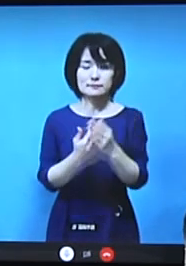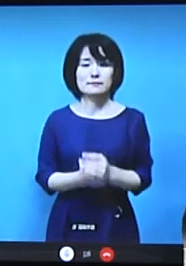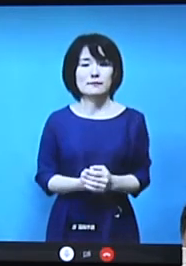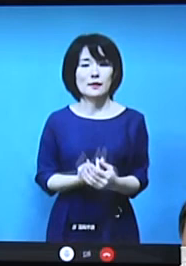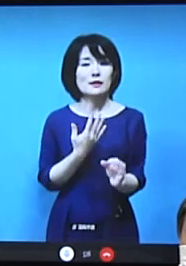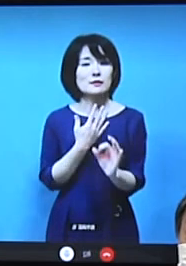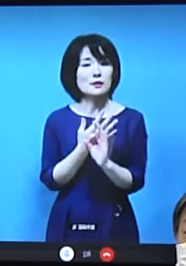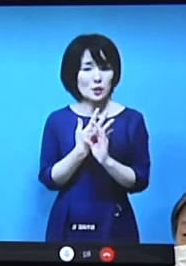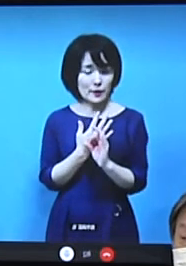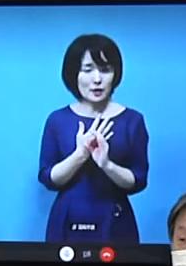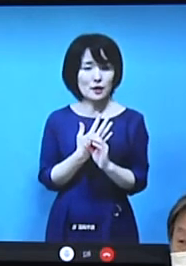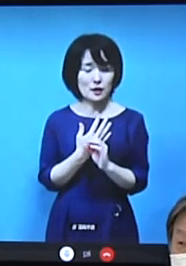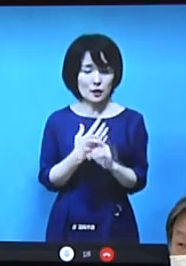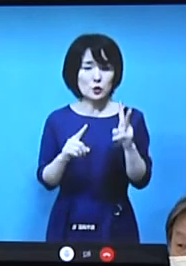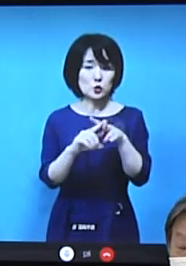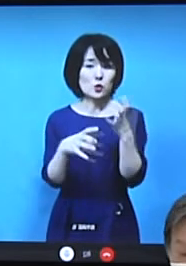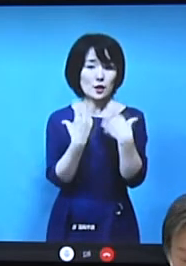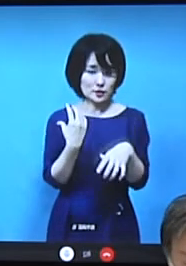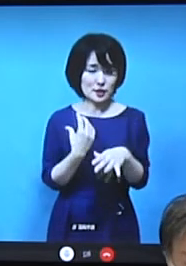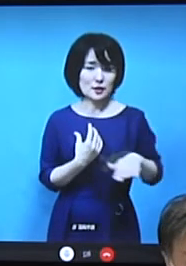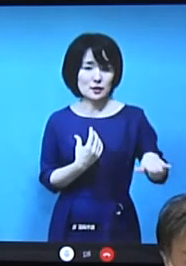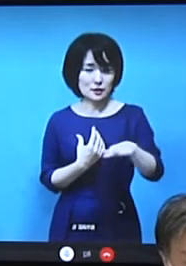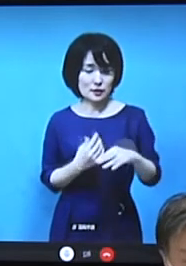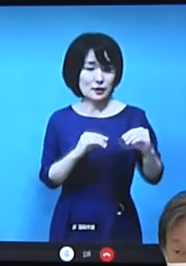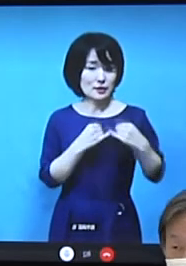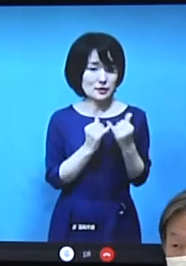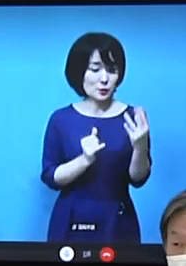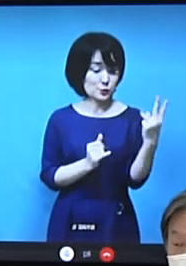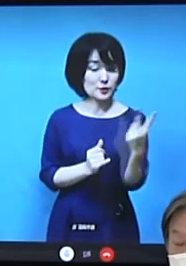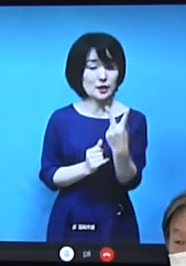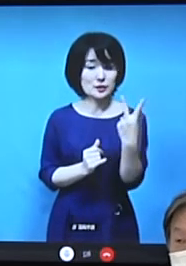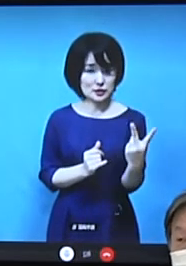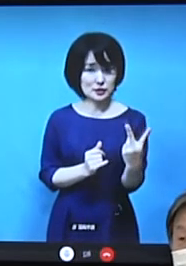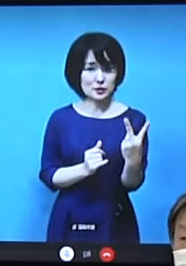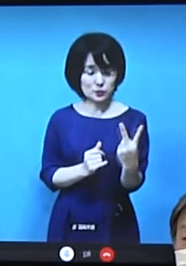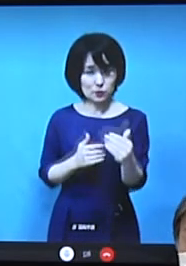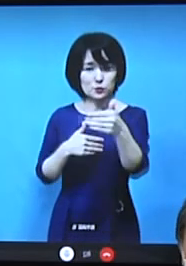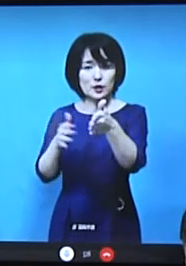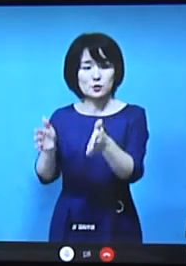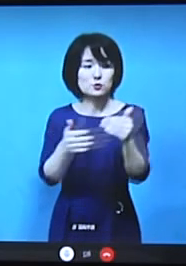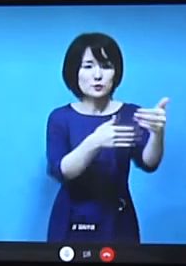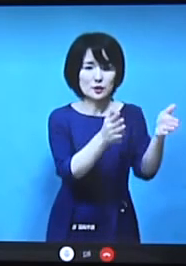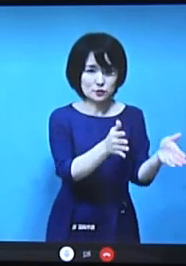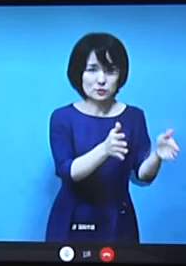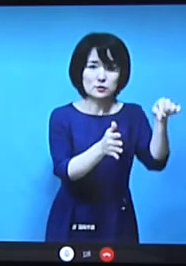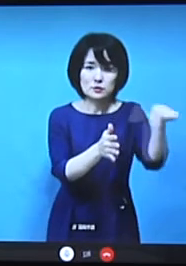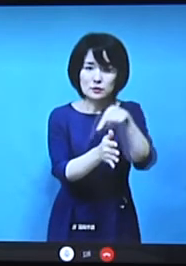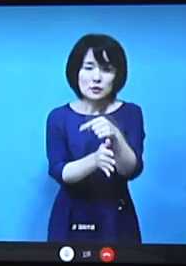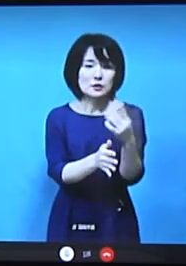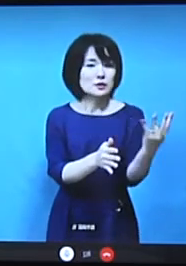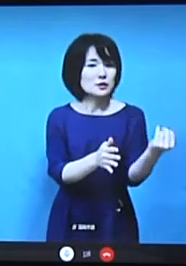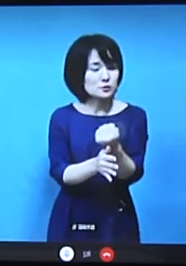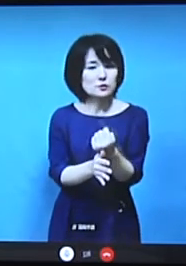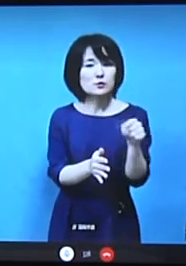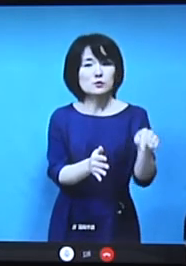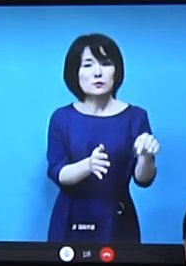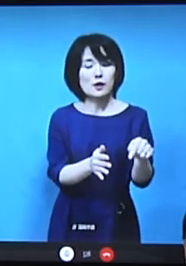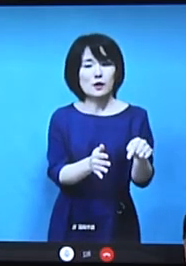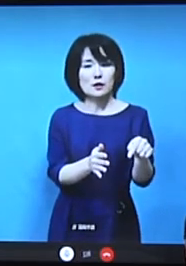いう話になって、相当の数いると思うんですけれども、どういう網掛けに今なっているのかというの は、今は